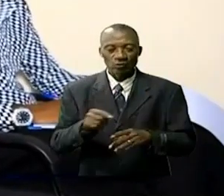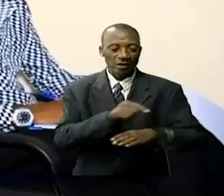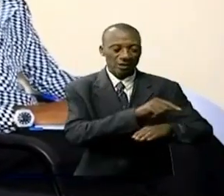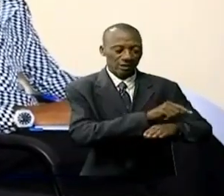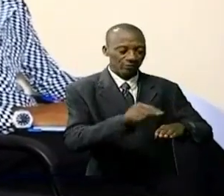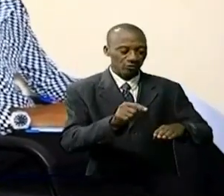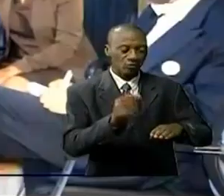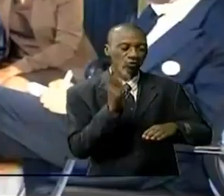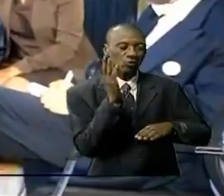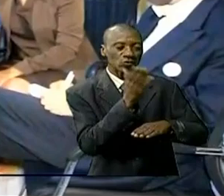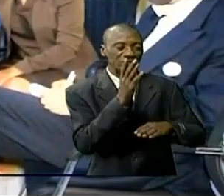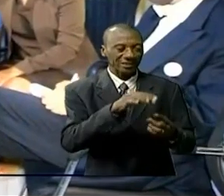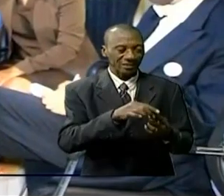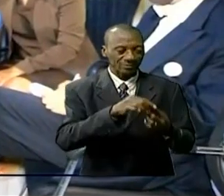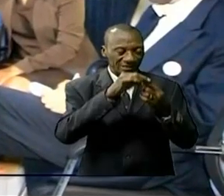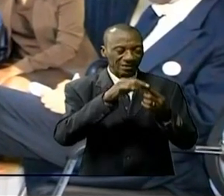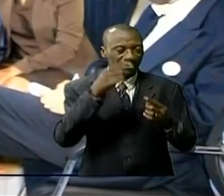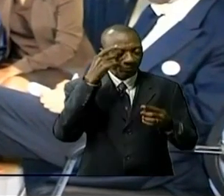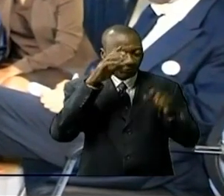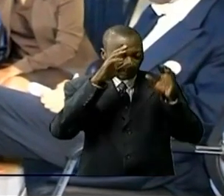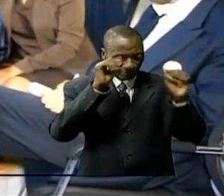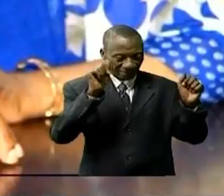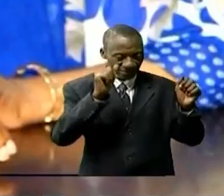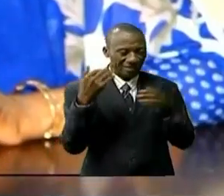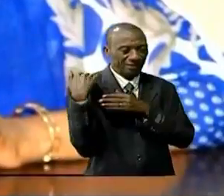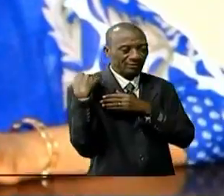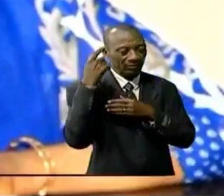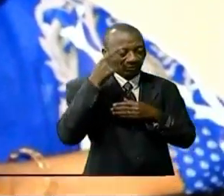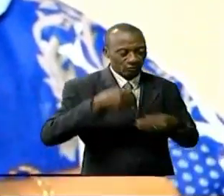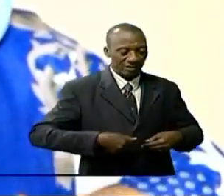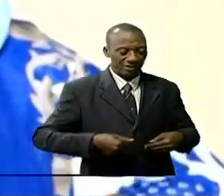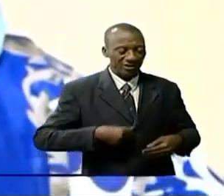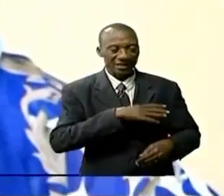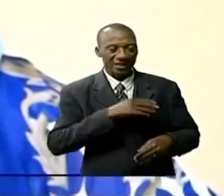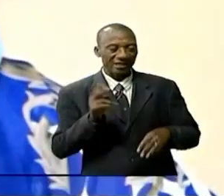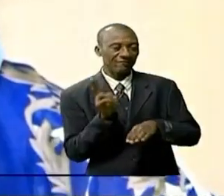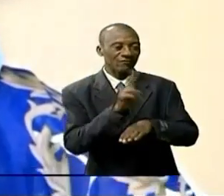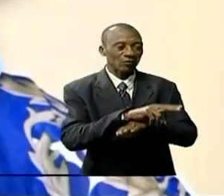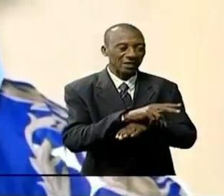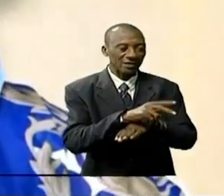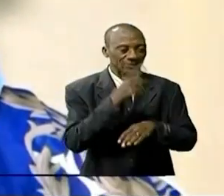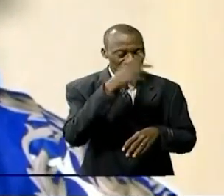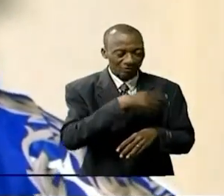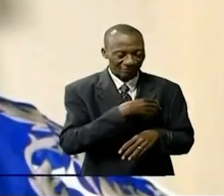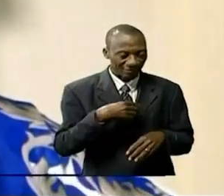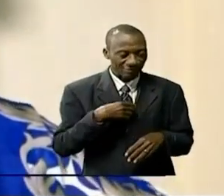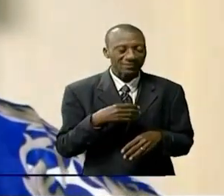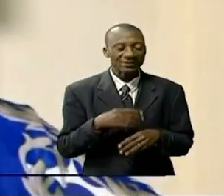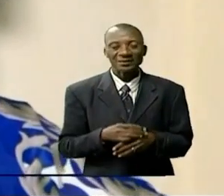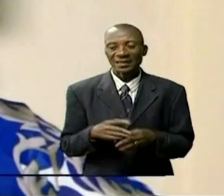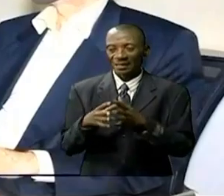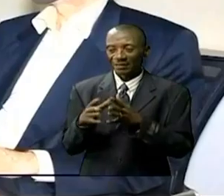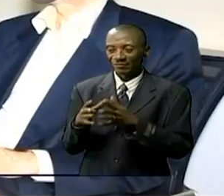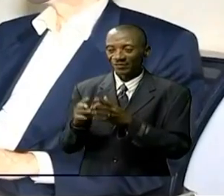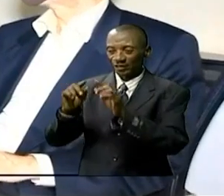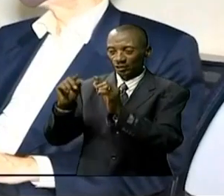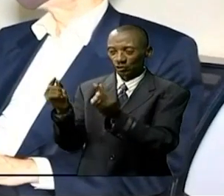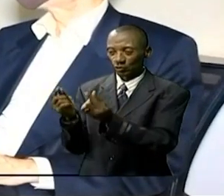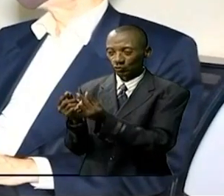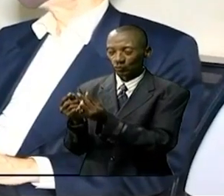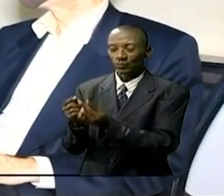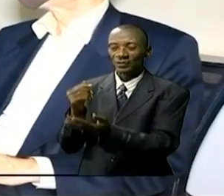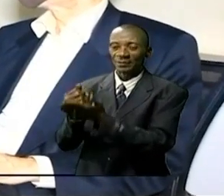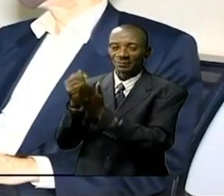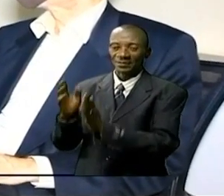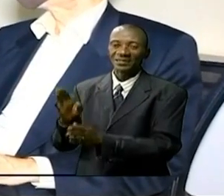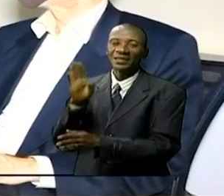spéciale du chef de l'état en charge de la jeunesse et les violences faites aux femmes chantal hay et l'europe et la délégation de l'ambassade la